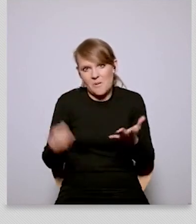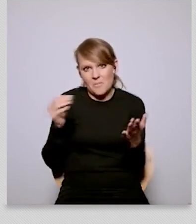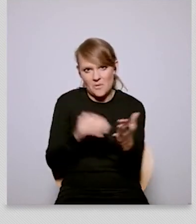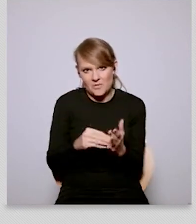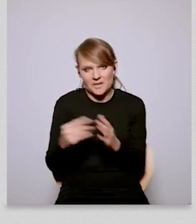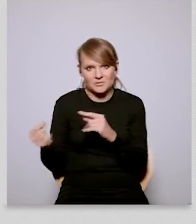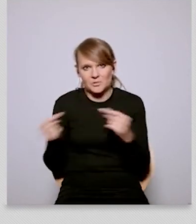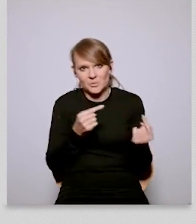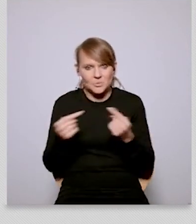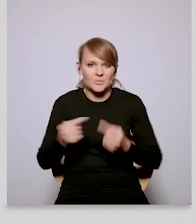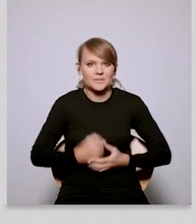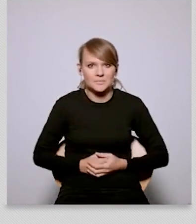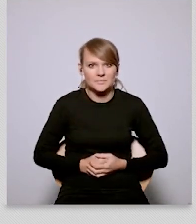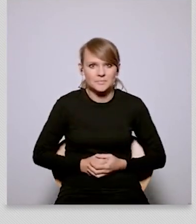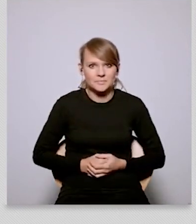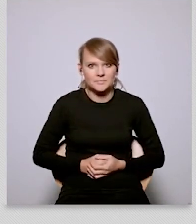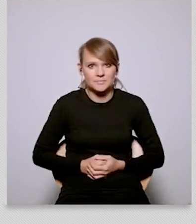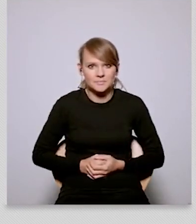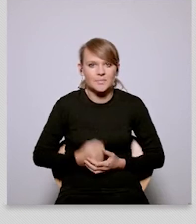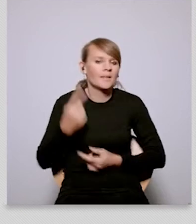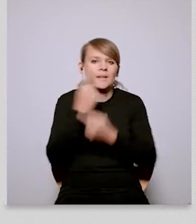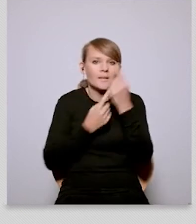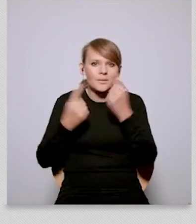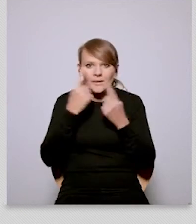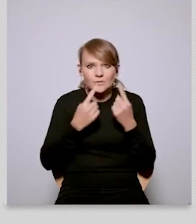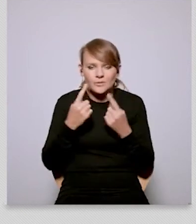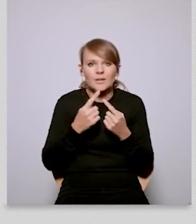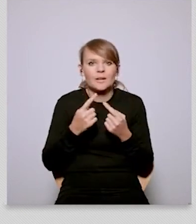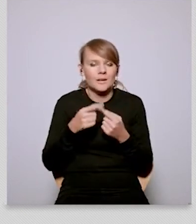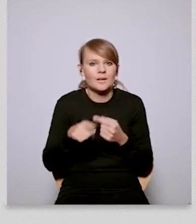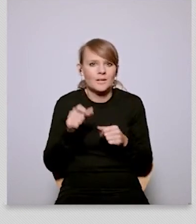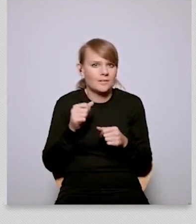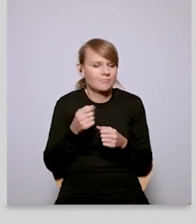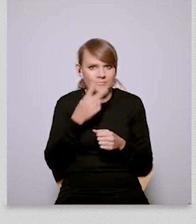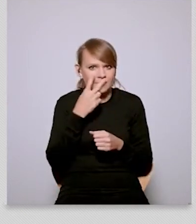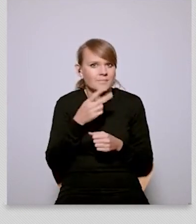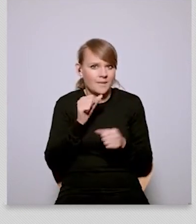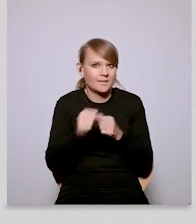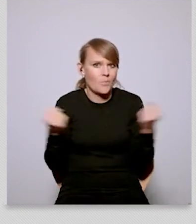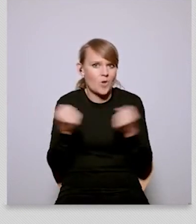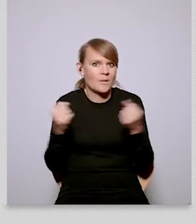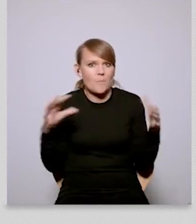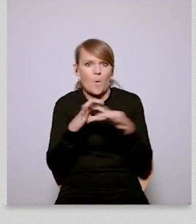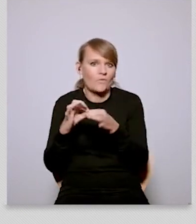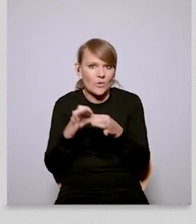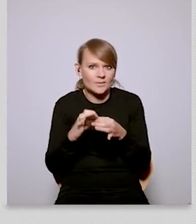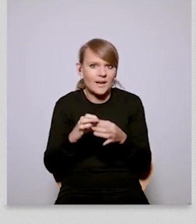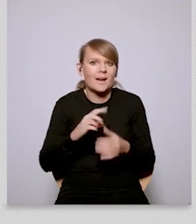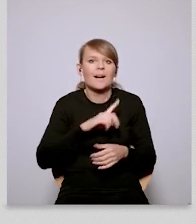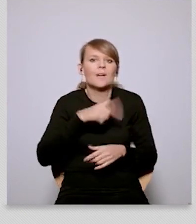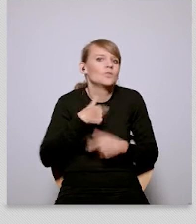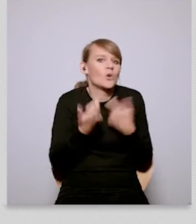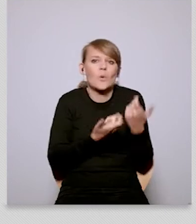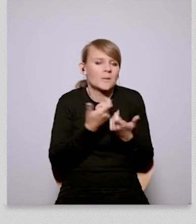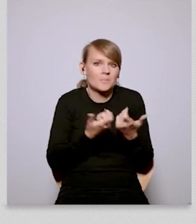myślę że istnieje bardzo silne powiązanie pomiędzy tym co robimy w polityce